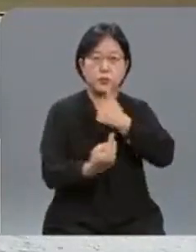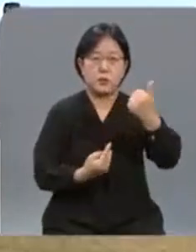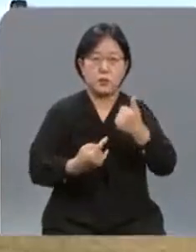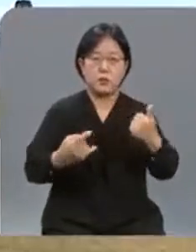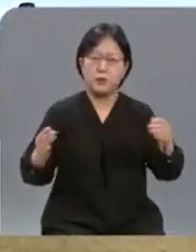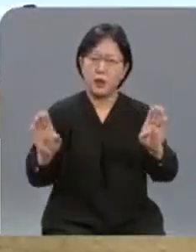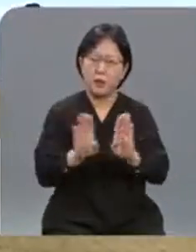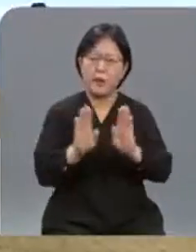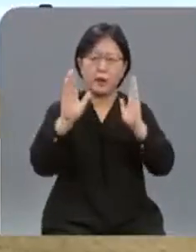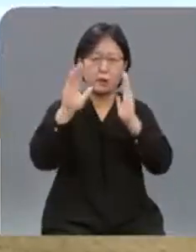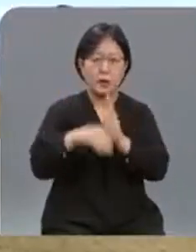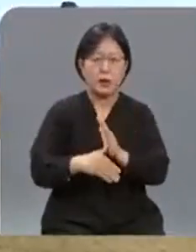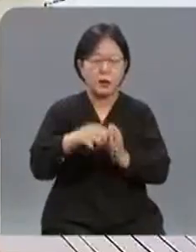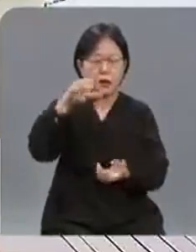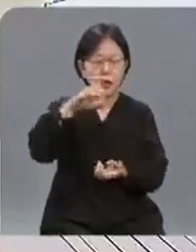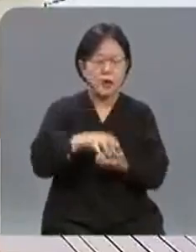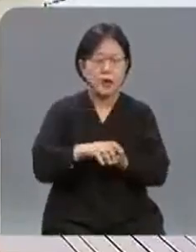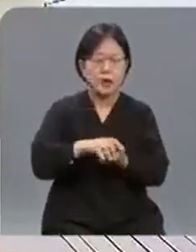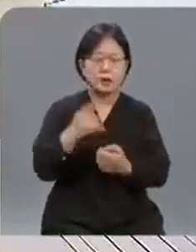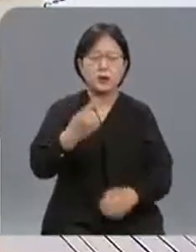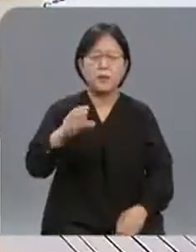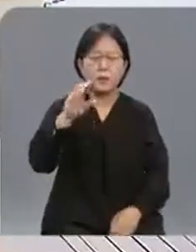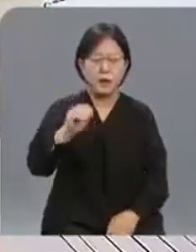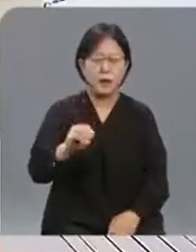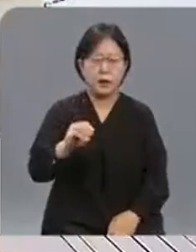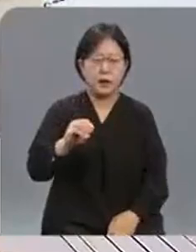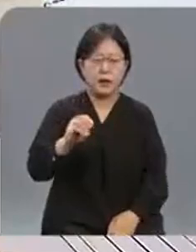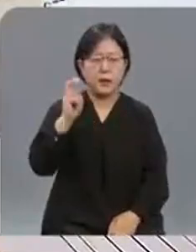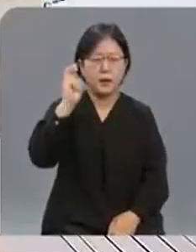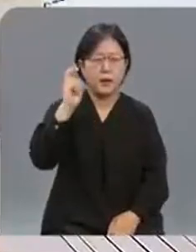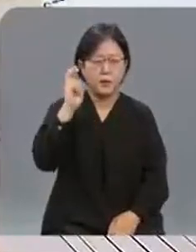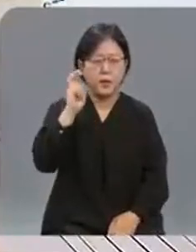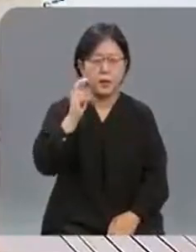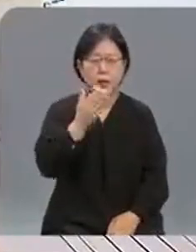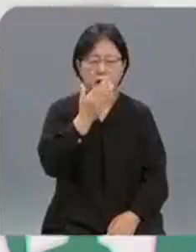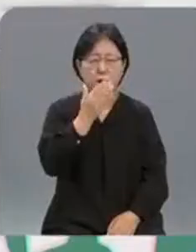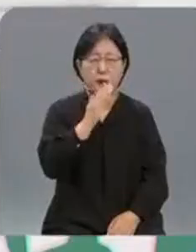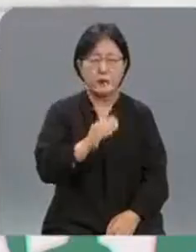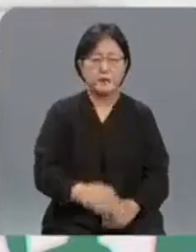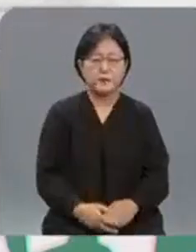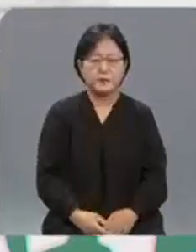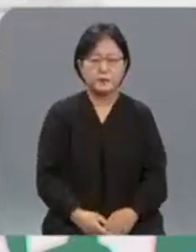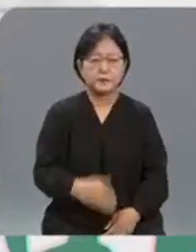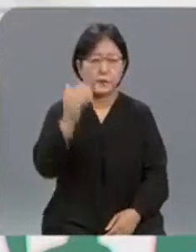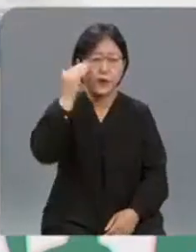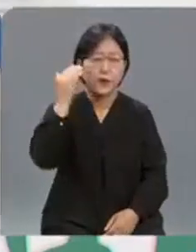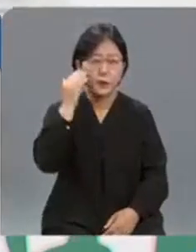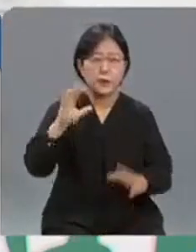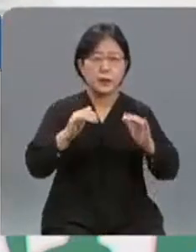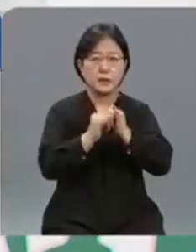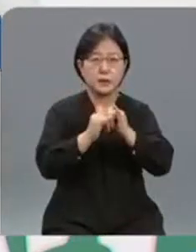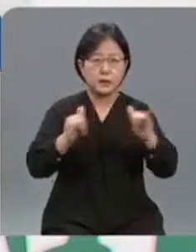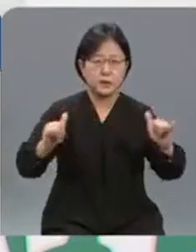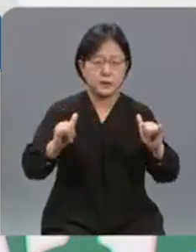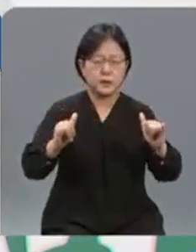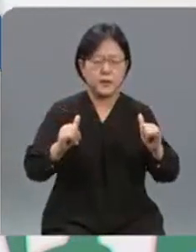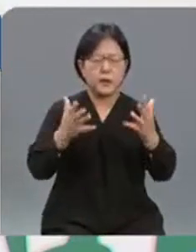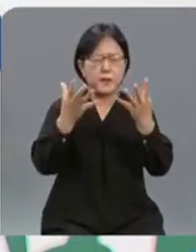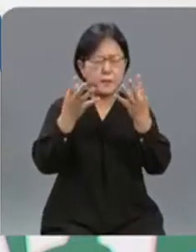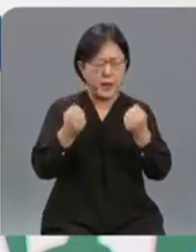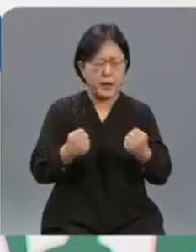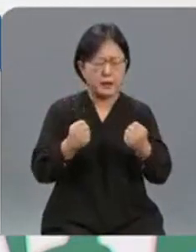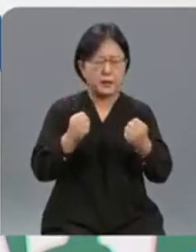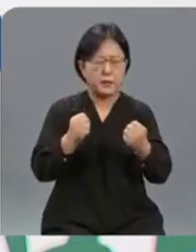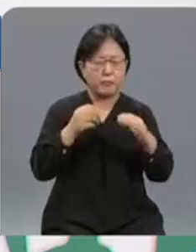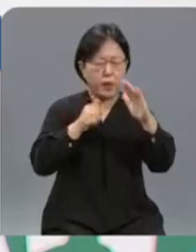폐막 때까지 누적 관람객이 1000만 명에 육박할 것으로 예상하고 있습니다. 대한민국 국민들이 너무너무 뜨겁게